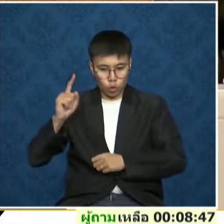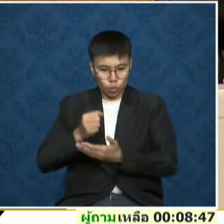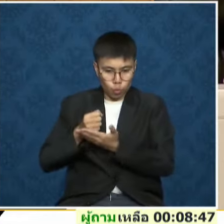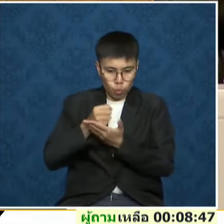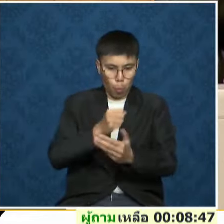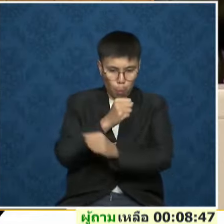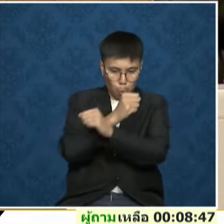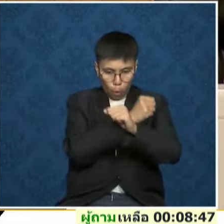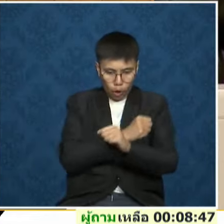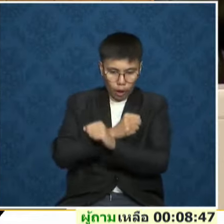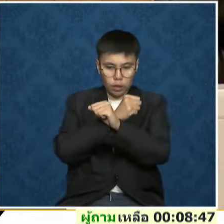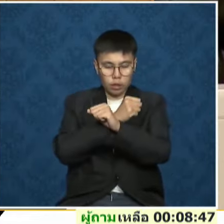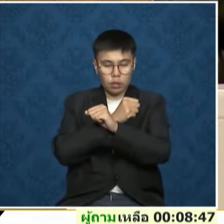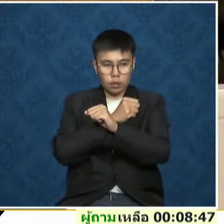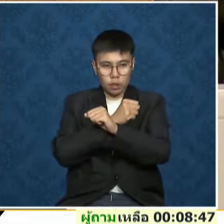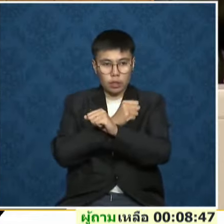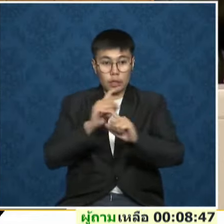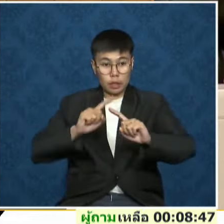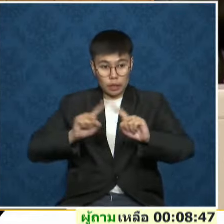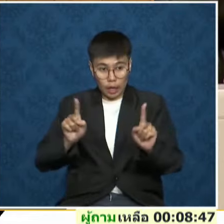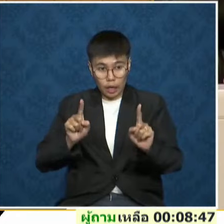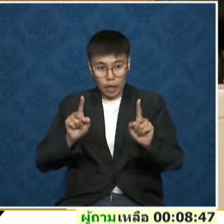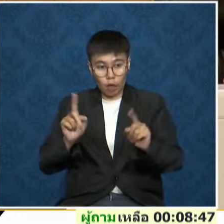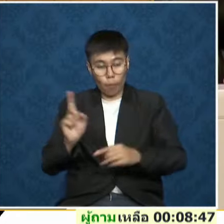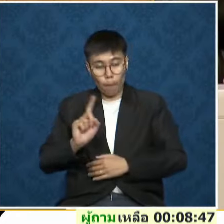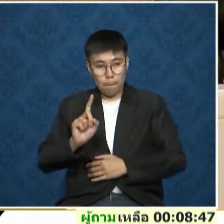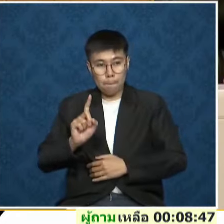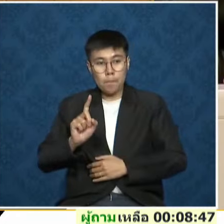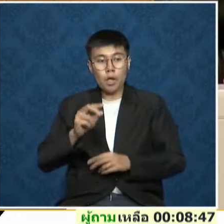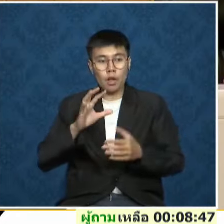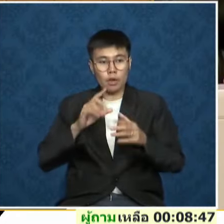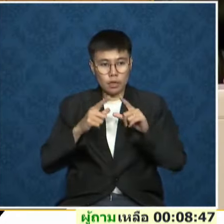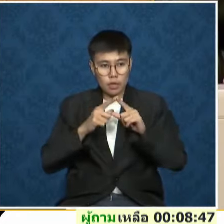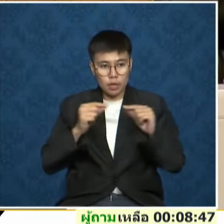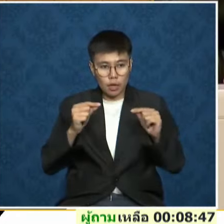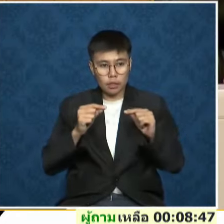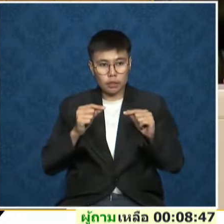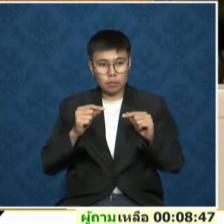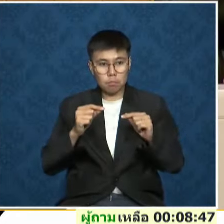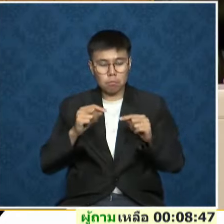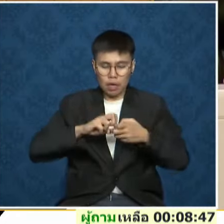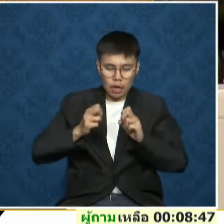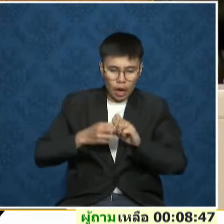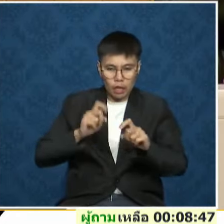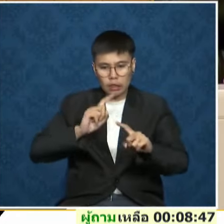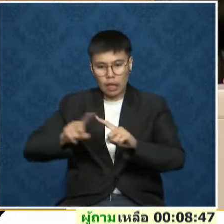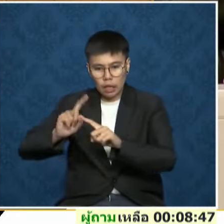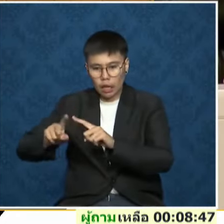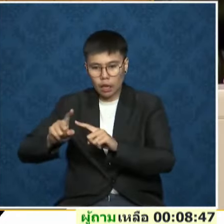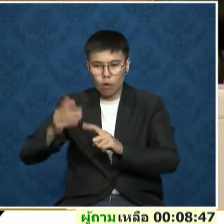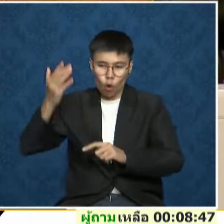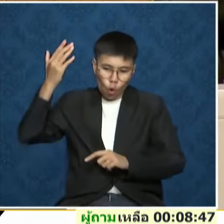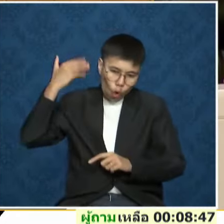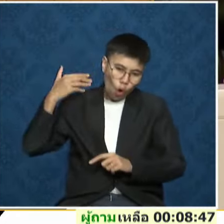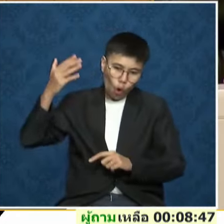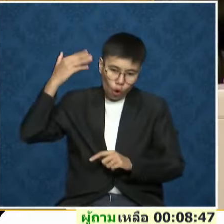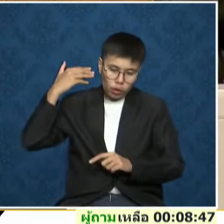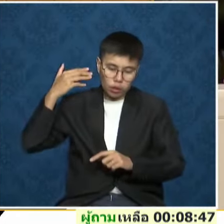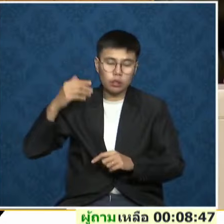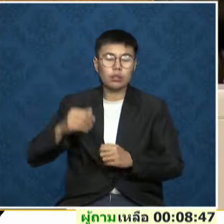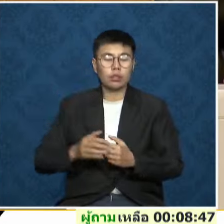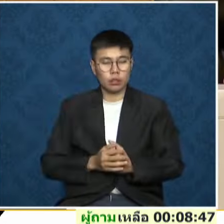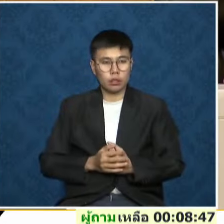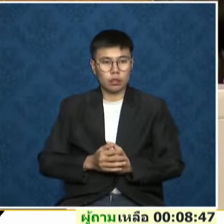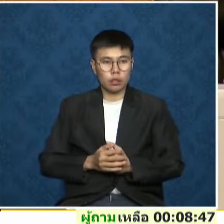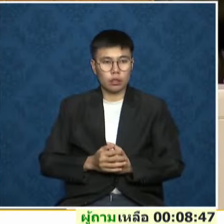ป้องกันเป็นแนวทางแต่แน่นอนครับเรื่องต่างๆที่เกิดขึ้นทั้งอดีตที่ผ่านมาแล้ว